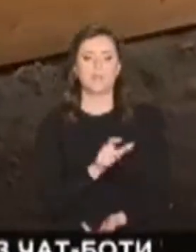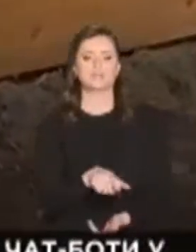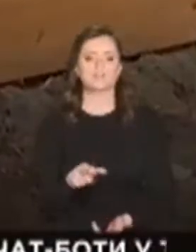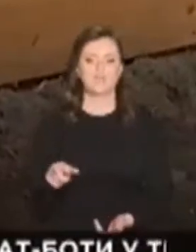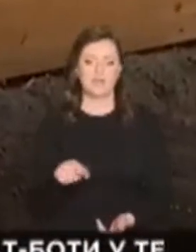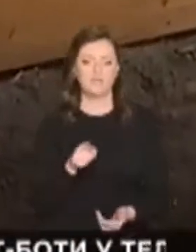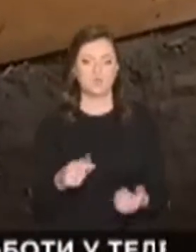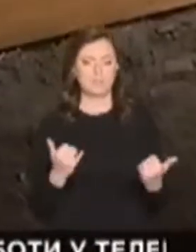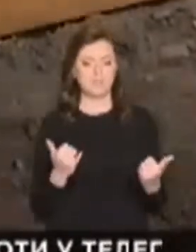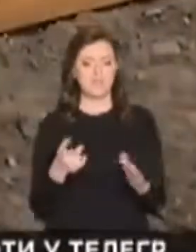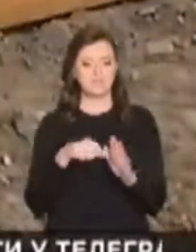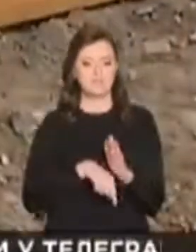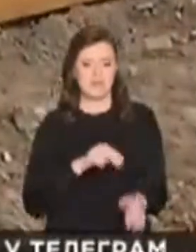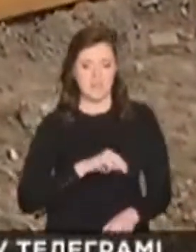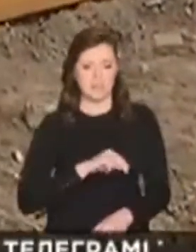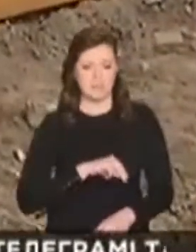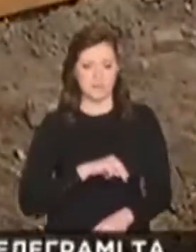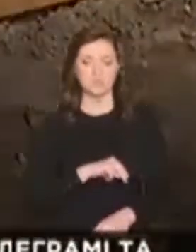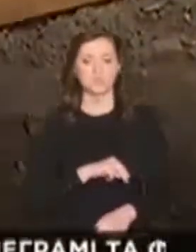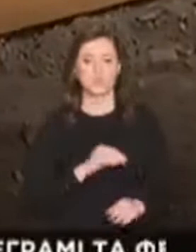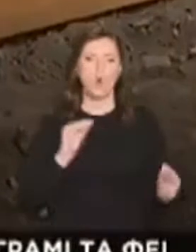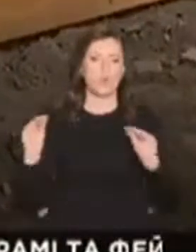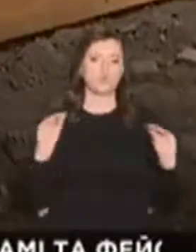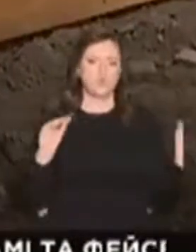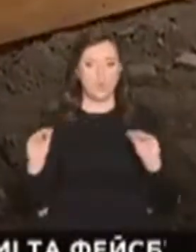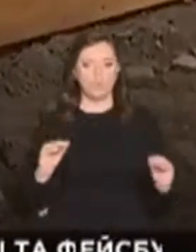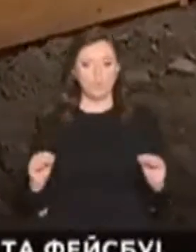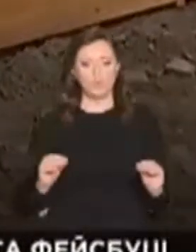вони зараз всередині працюють, оздоблюють